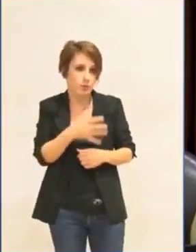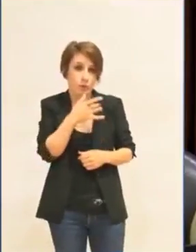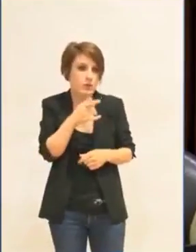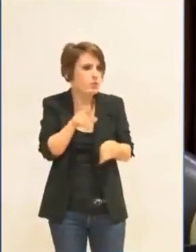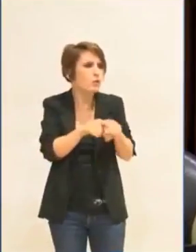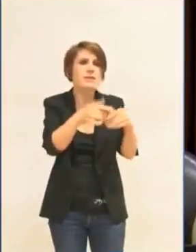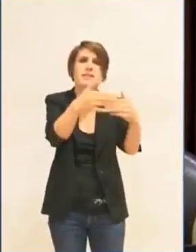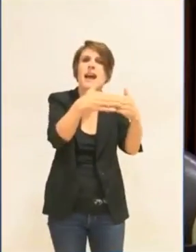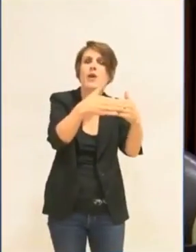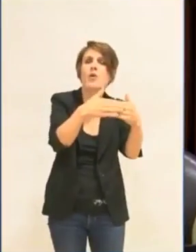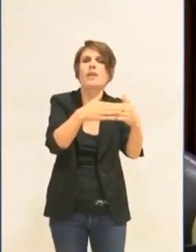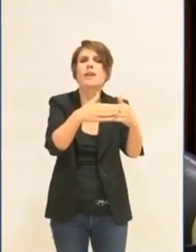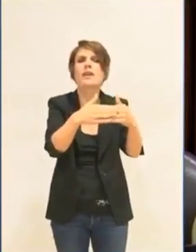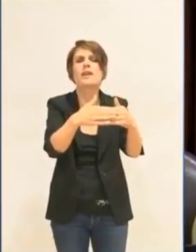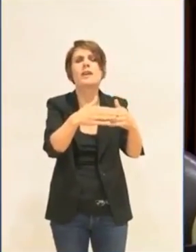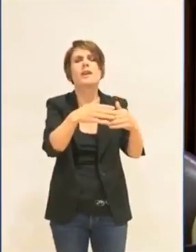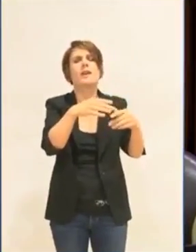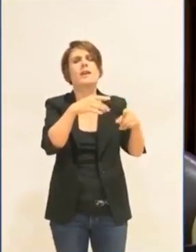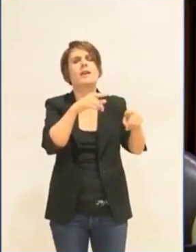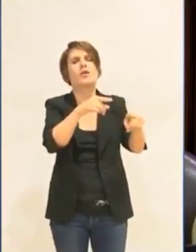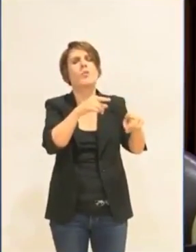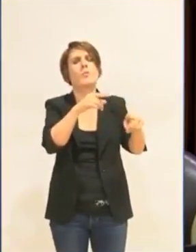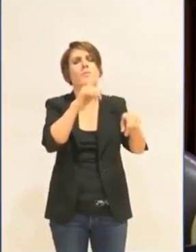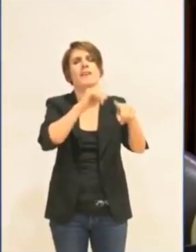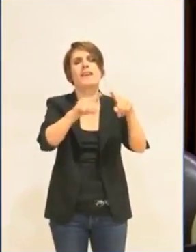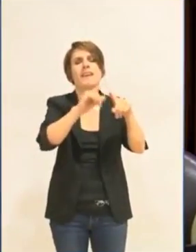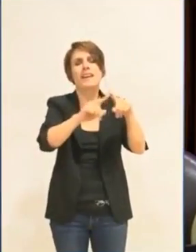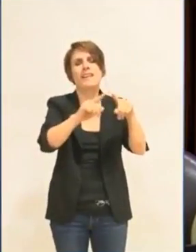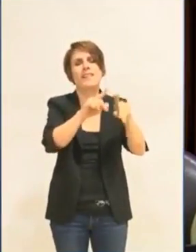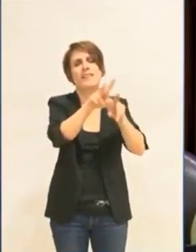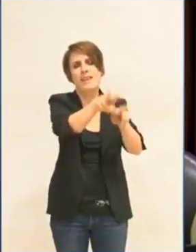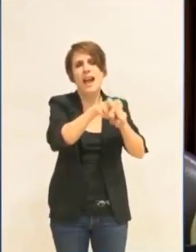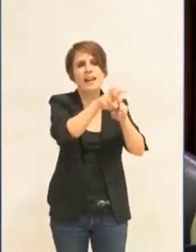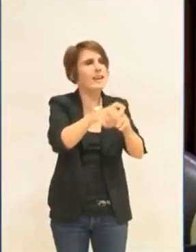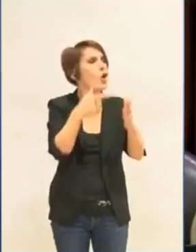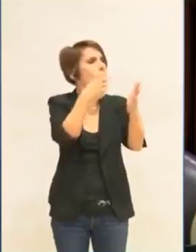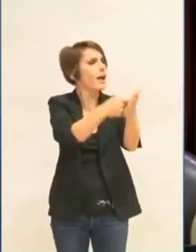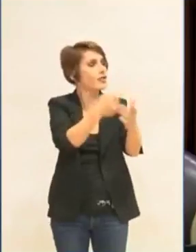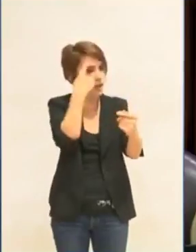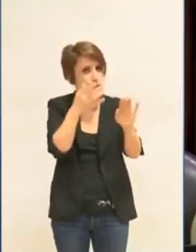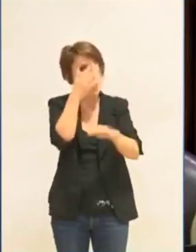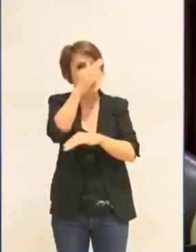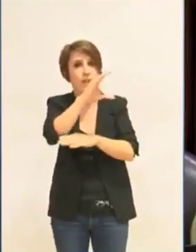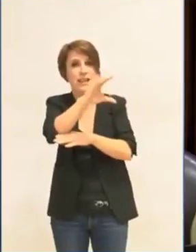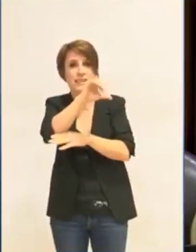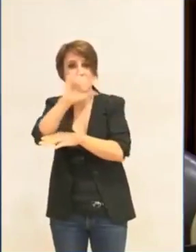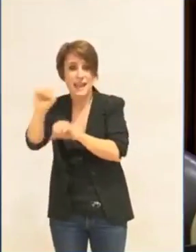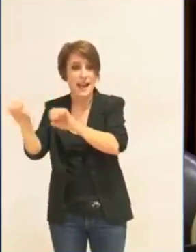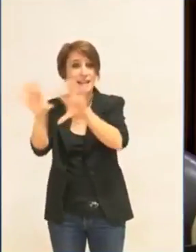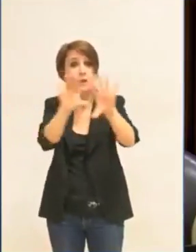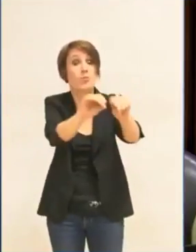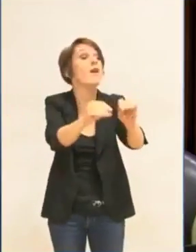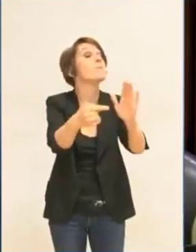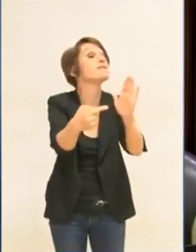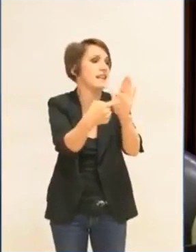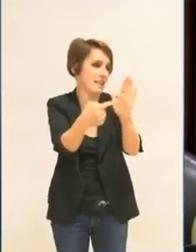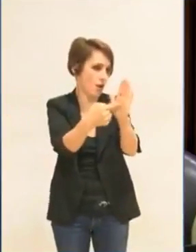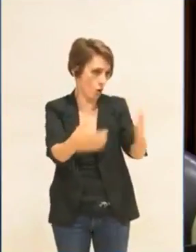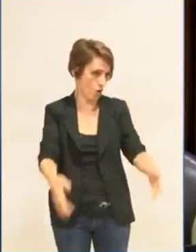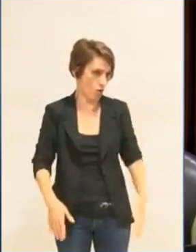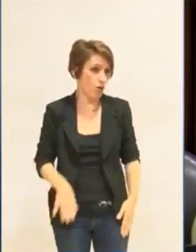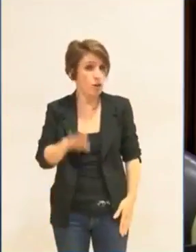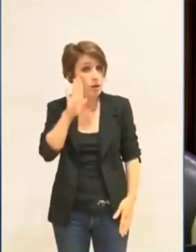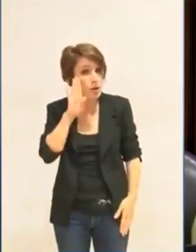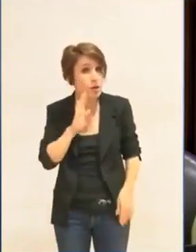Agricole sur le devenir du CCAS, sans vous demander une date précise. Quand pouvons-nous avoir une présentation